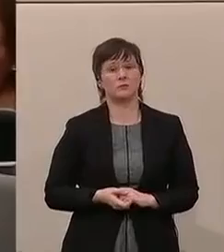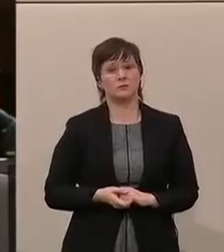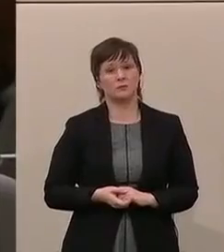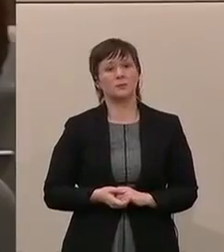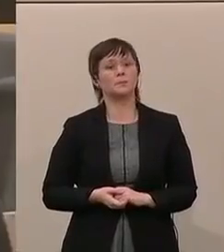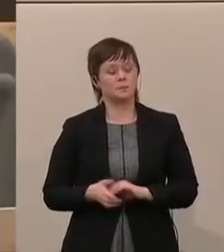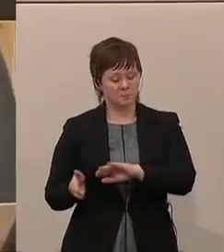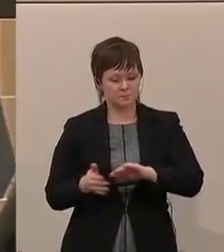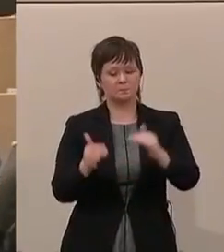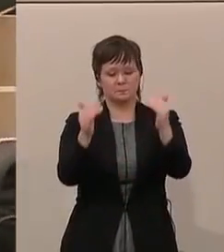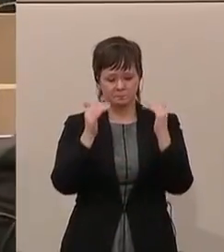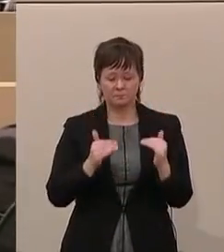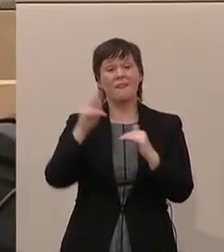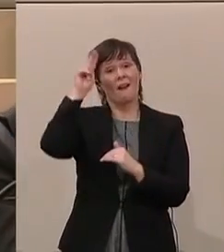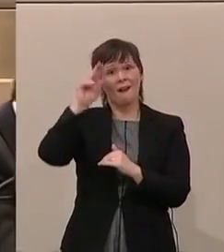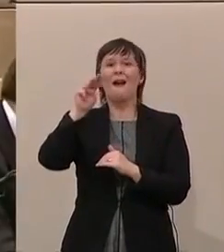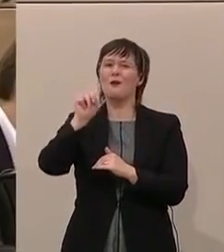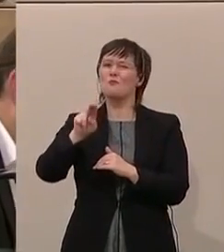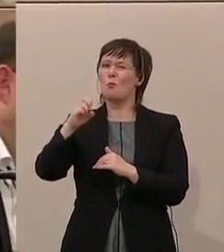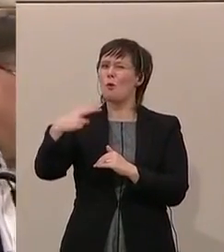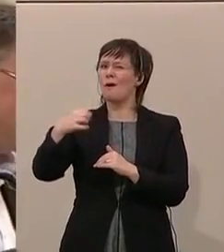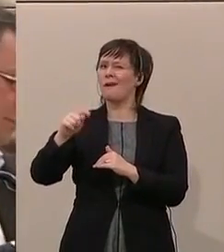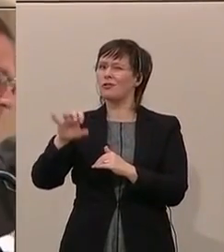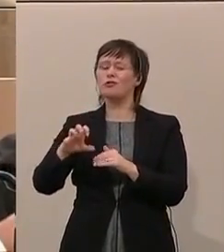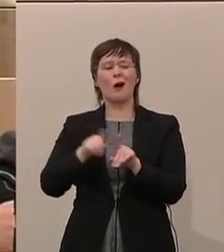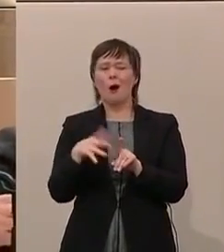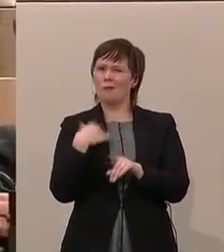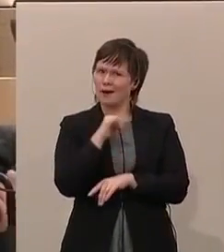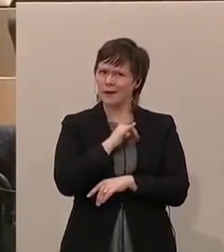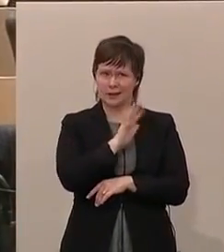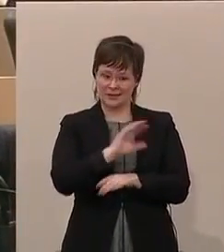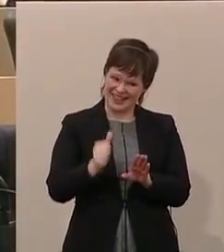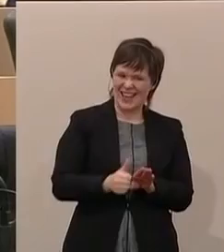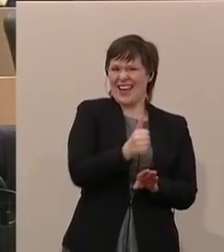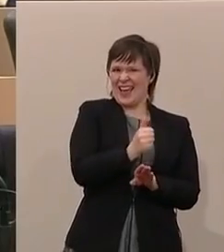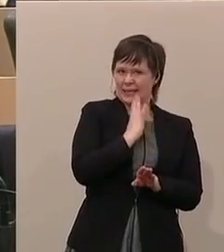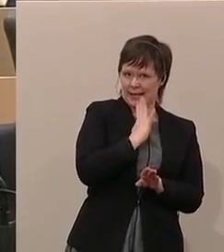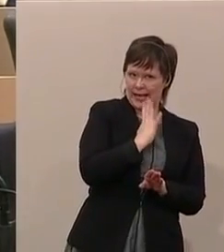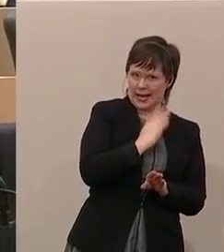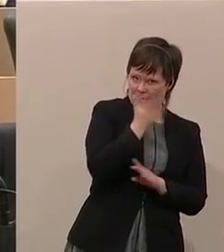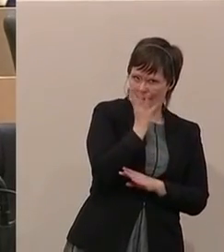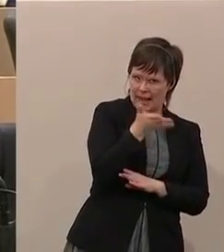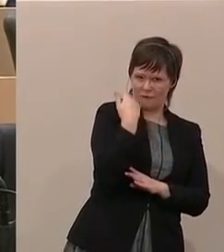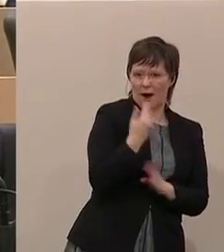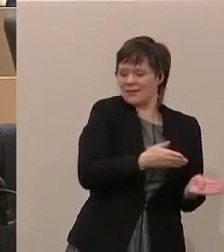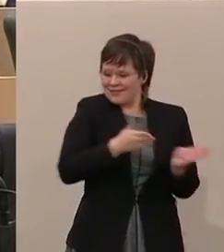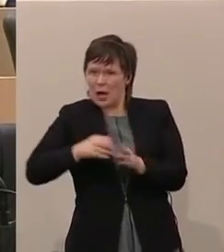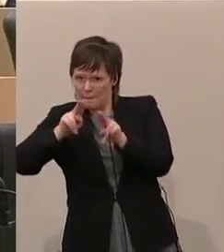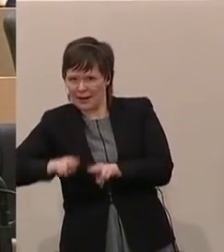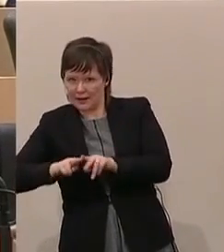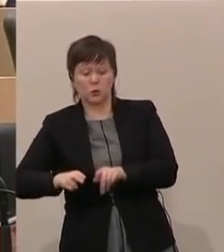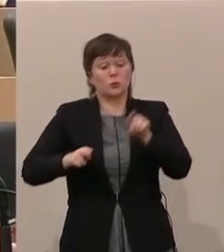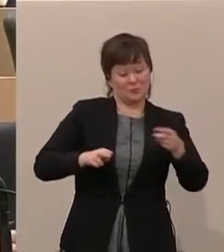Der Herr Mukic war ja auch sehr interessant. In seiner Rede, in seiner ersten Rede heute, nicht bei der tatsächlichen Berichtigung, geht er